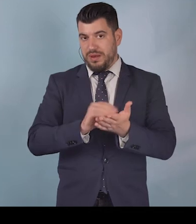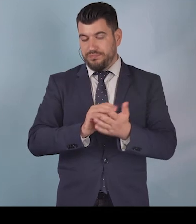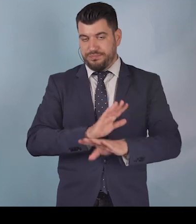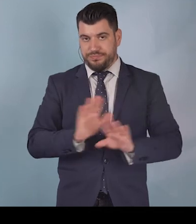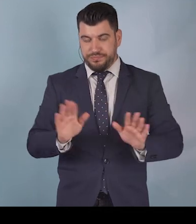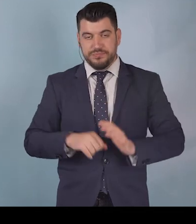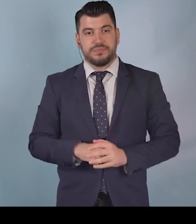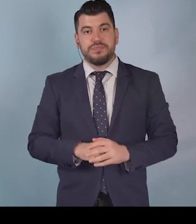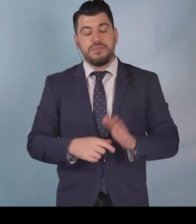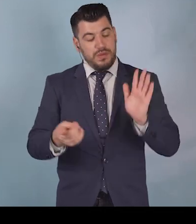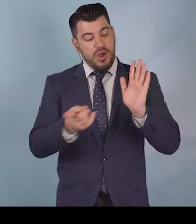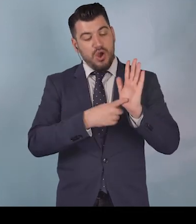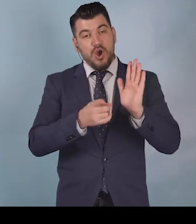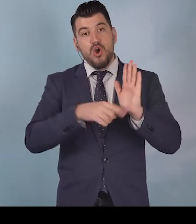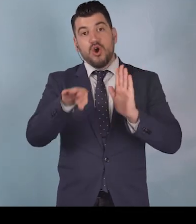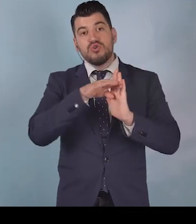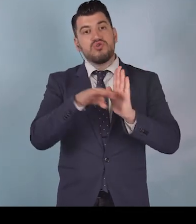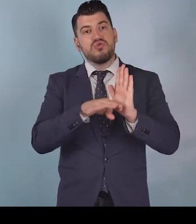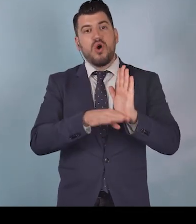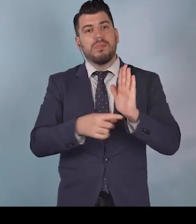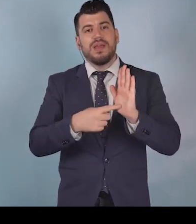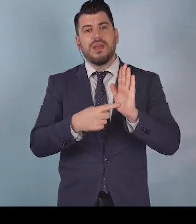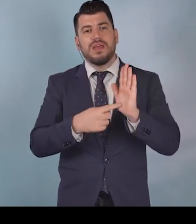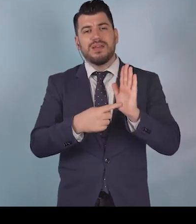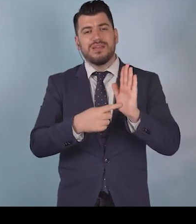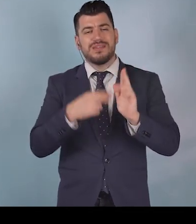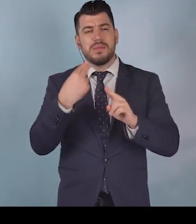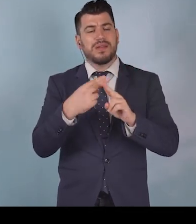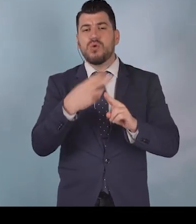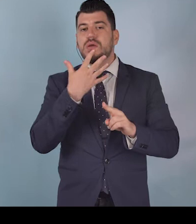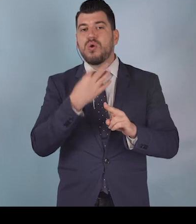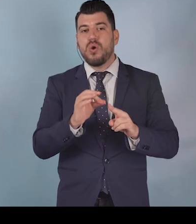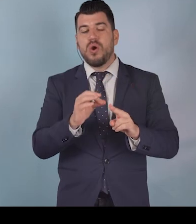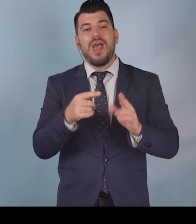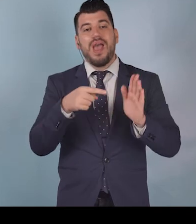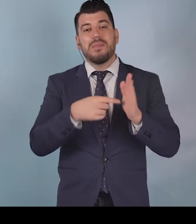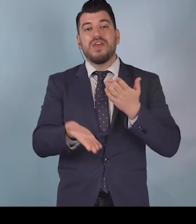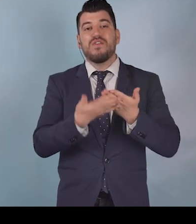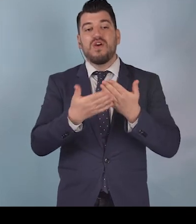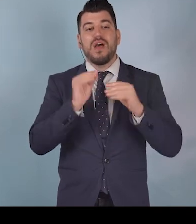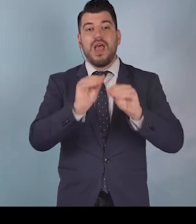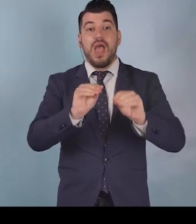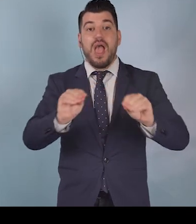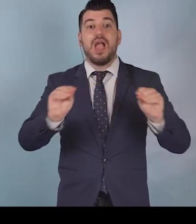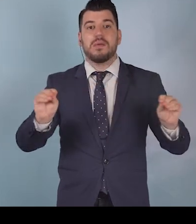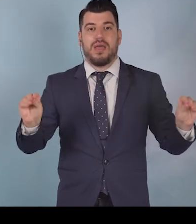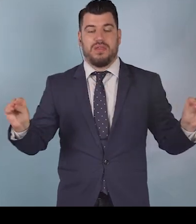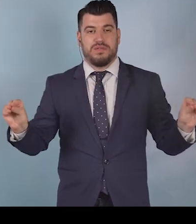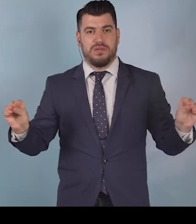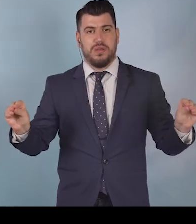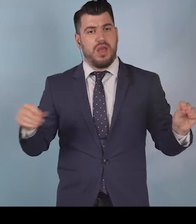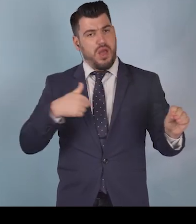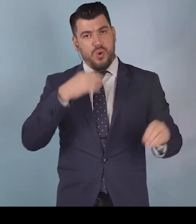επισημάνω κάτι, ότι οι νόμοι λειτουργούν εκπαιδευτικά. Το λέω σαν εκπαιδευτικός. Και